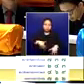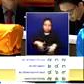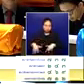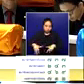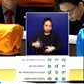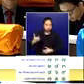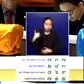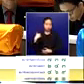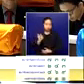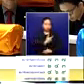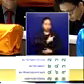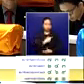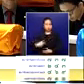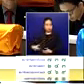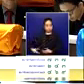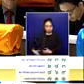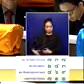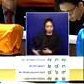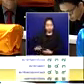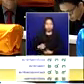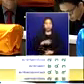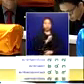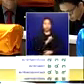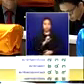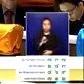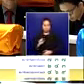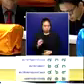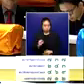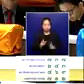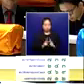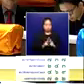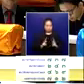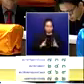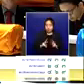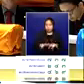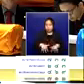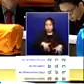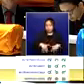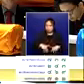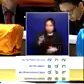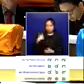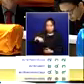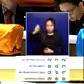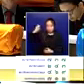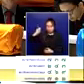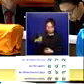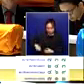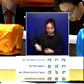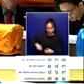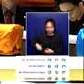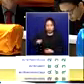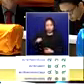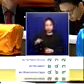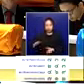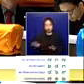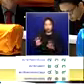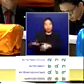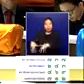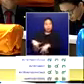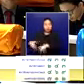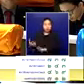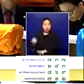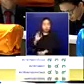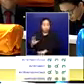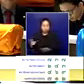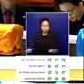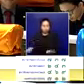ษัตริย์สภาผู้แทนราษฎรคณะกรรมการราษฎรและศาลเป็นผู้ใช้อำนาจแทนประชาชนต